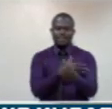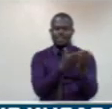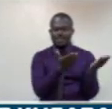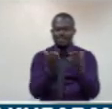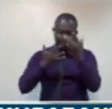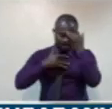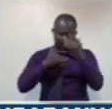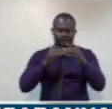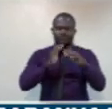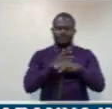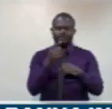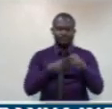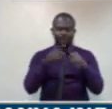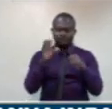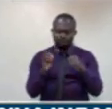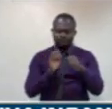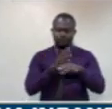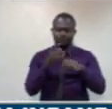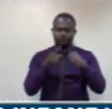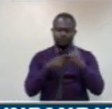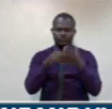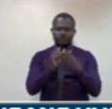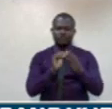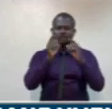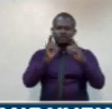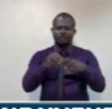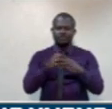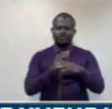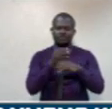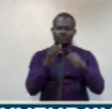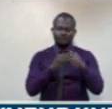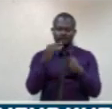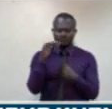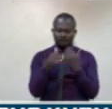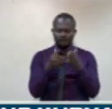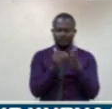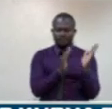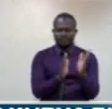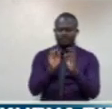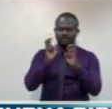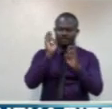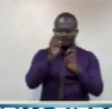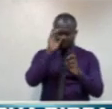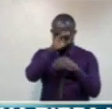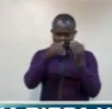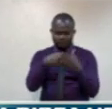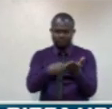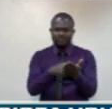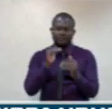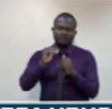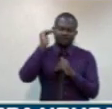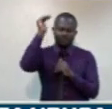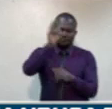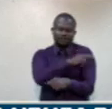bacumbikiwe 60. Ibigo nderabuzima bitandatu biganwa n'abagera mu 185 nibo biteganyijwe ko bazajya bashakira ubuvuzi bwisumbuye